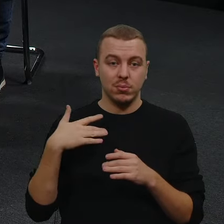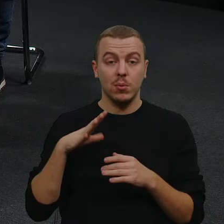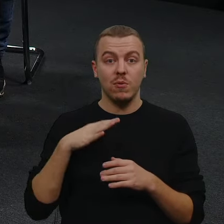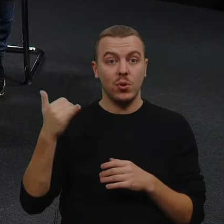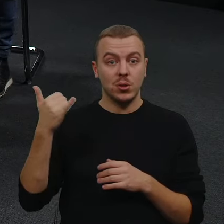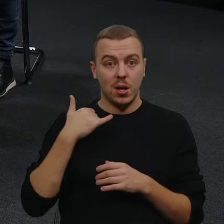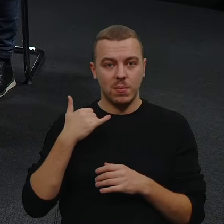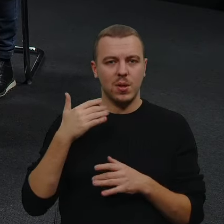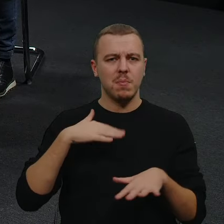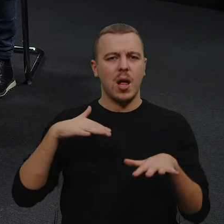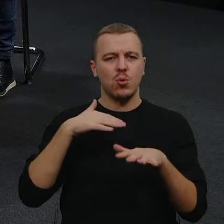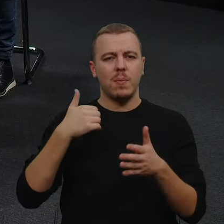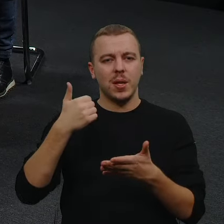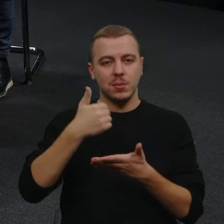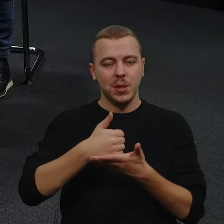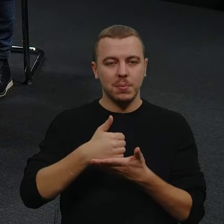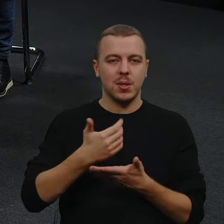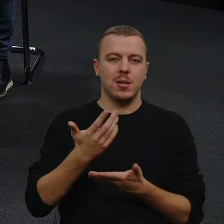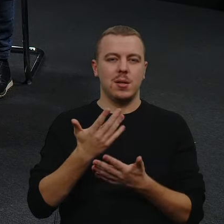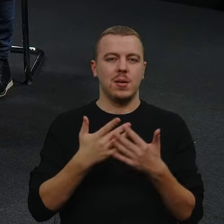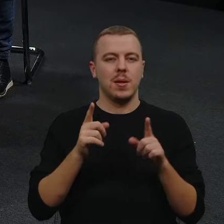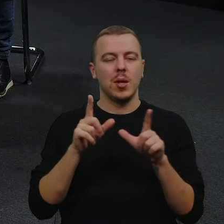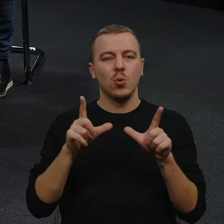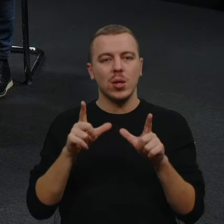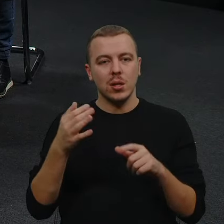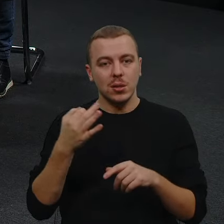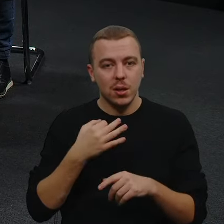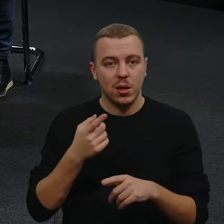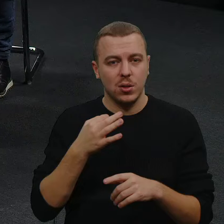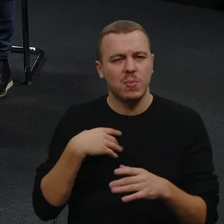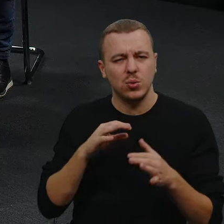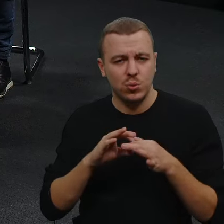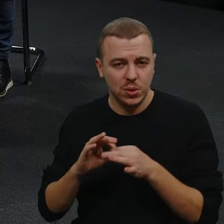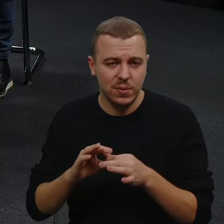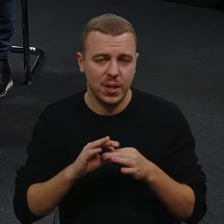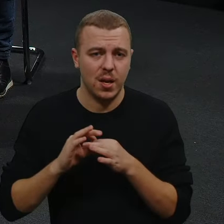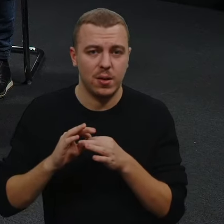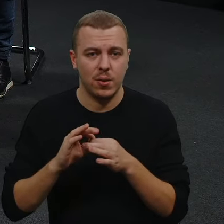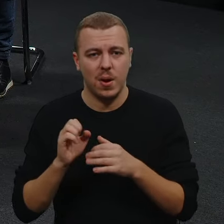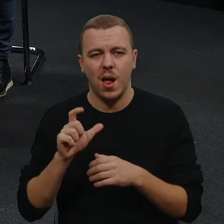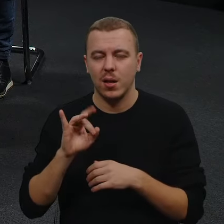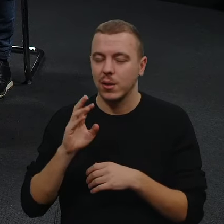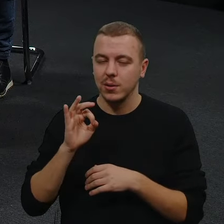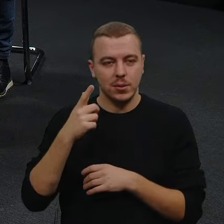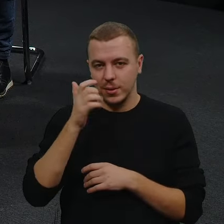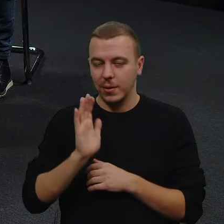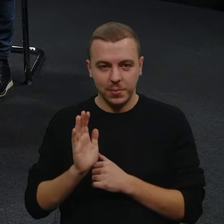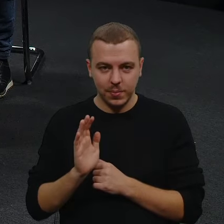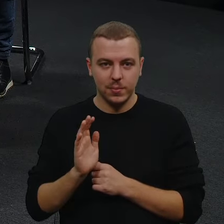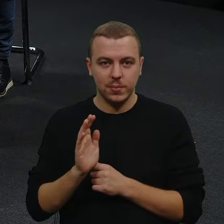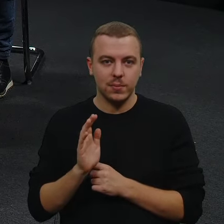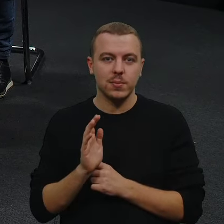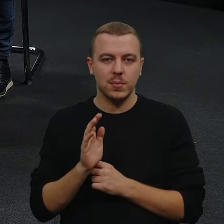skambino bendruomenės pirmininkai, skambino kai kurie ūkininkai, sakė, mes susivienėjom ir Algirdai nepyk, reiškia, mes turim